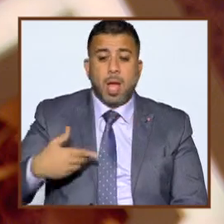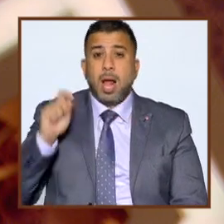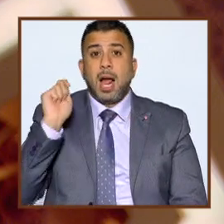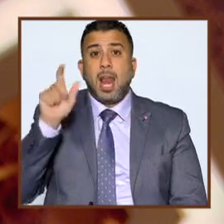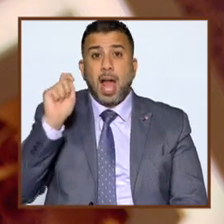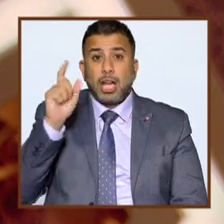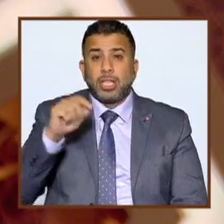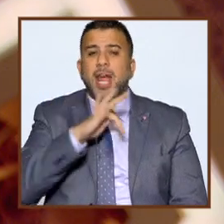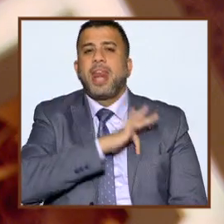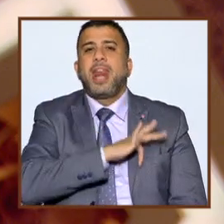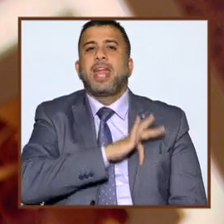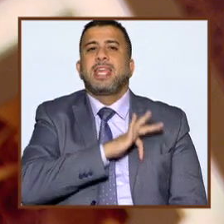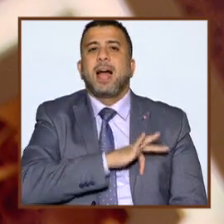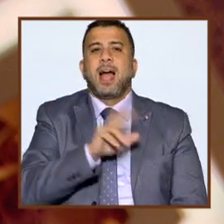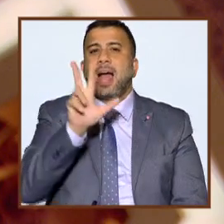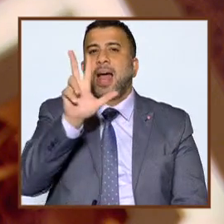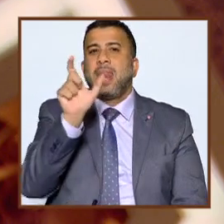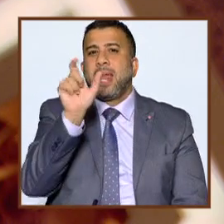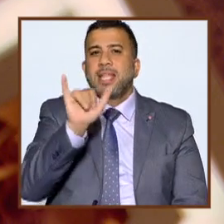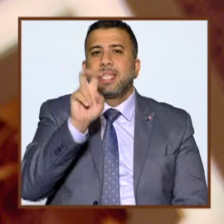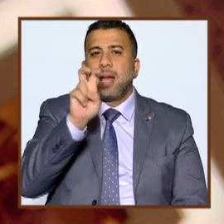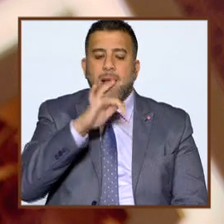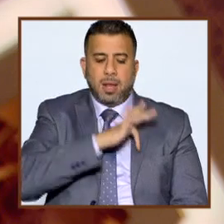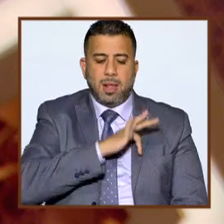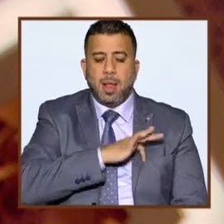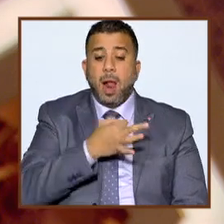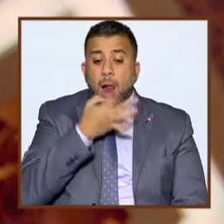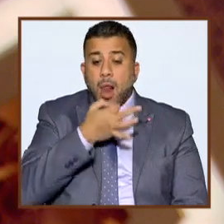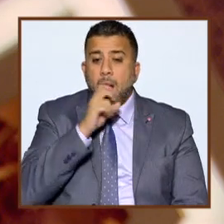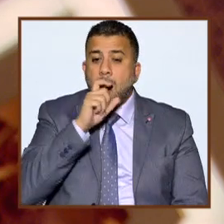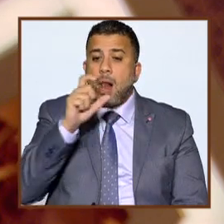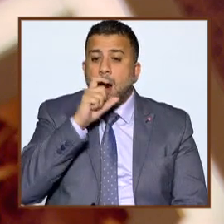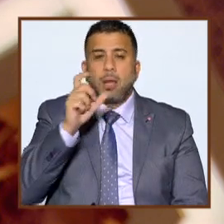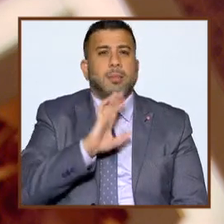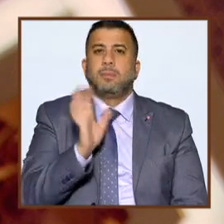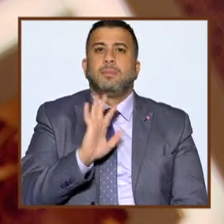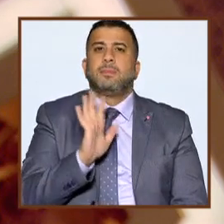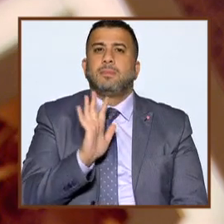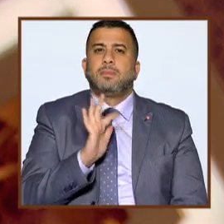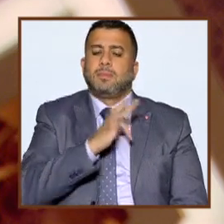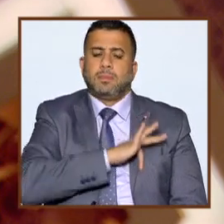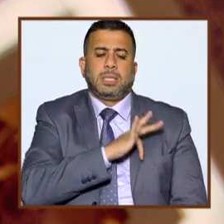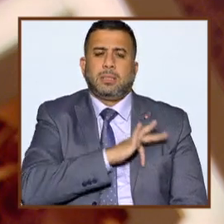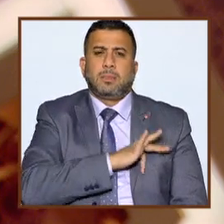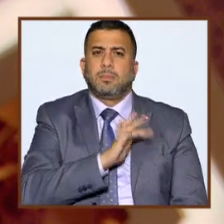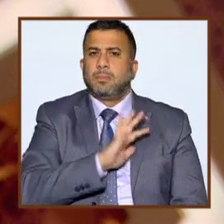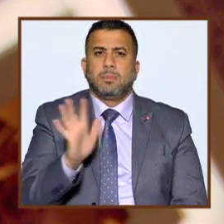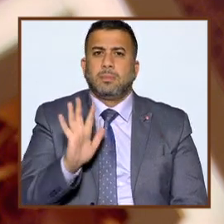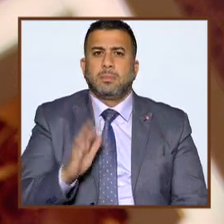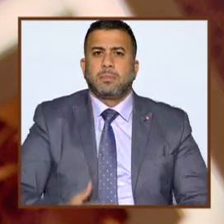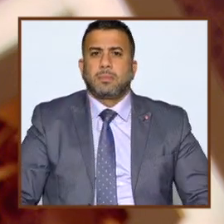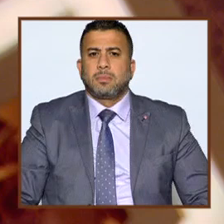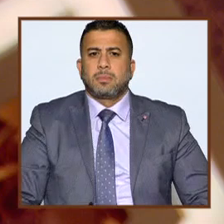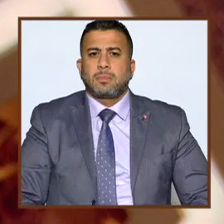النية، والنية محلها القلب، والتلفظ بها بدعة، وكيفية التلفظ بالنية المبتدع